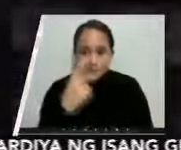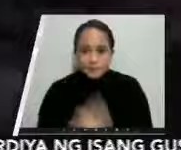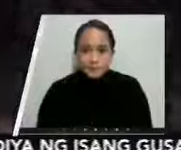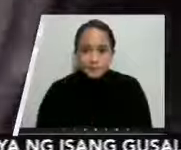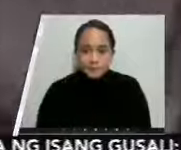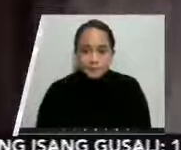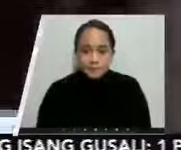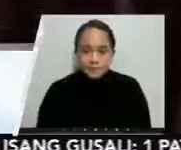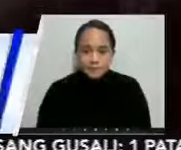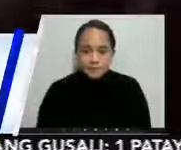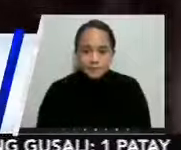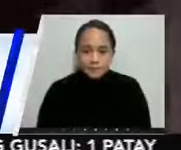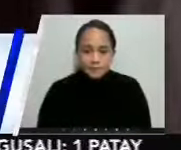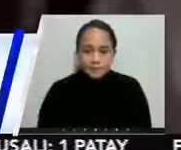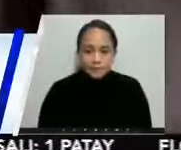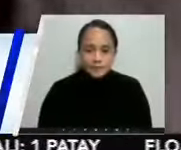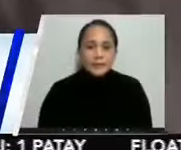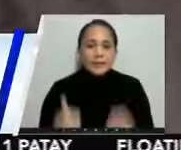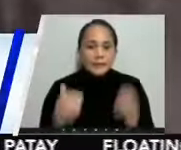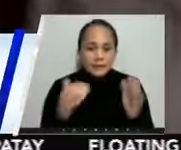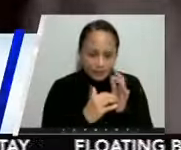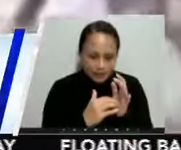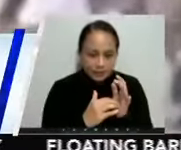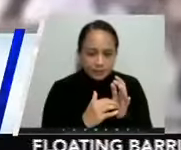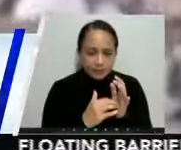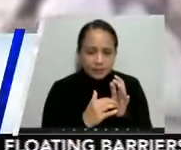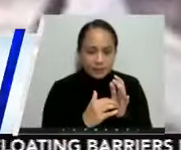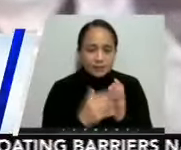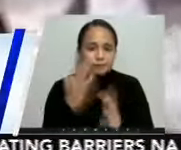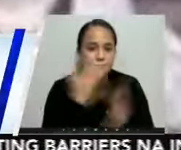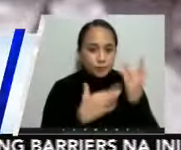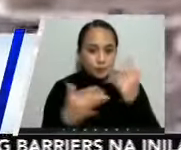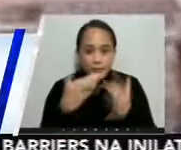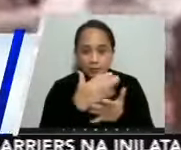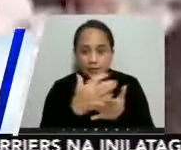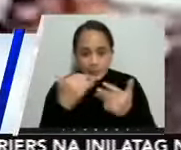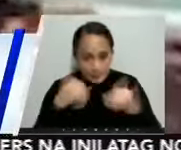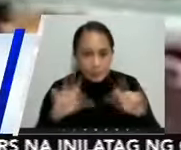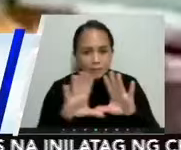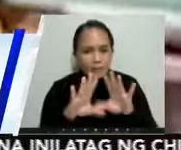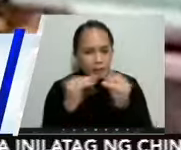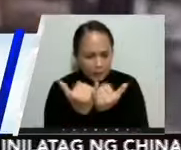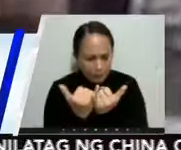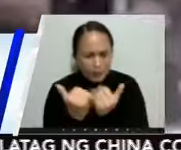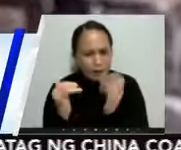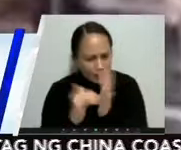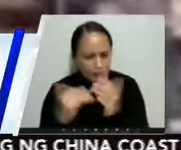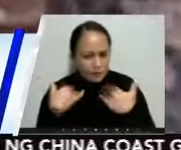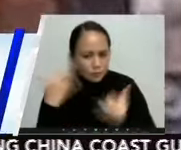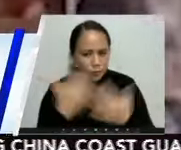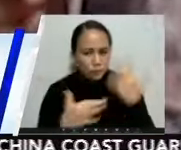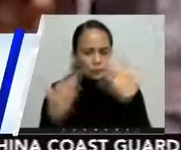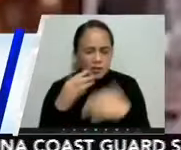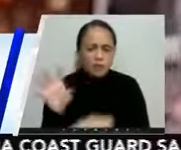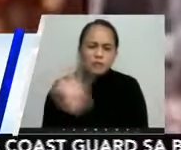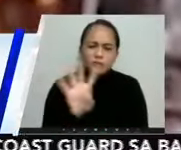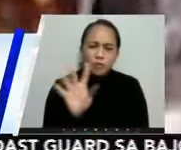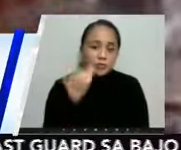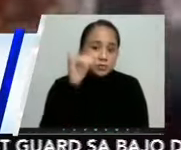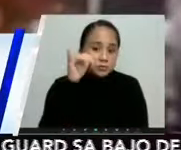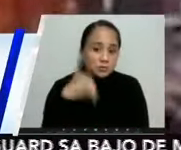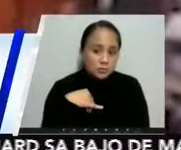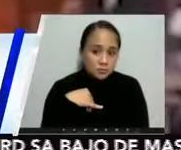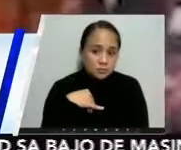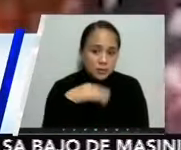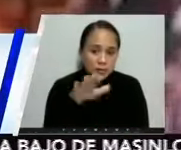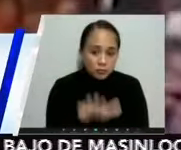B sa ibang bahagi ng parehong Barangay bandang 4 ng hapon kahapon mabilis na lumaki at kumalat ang